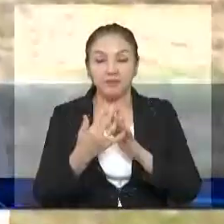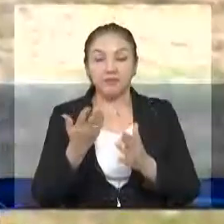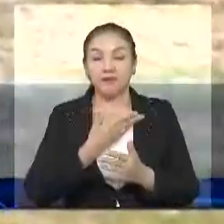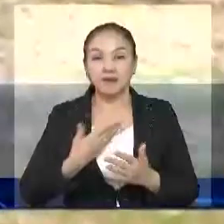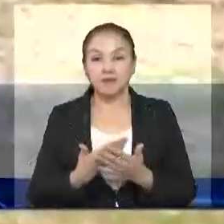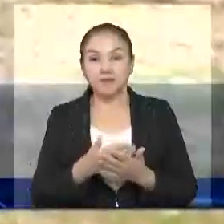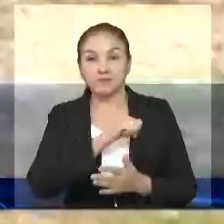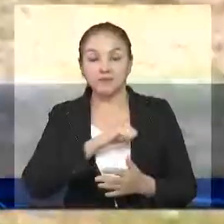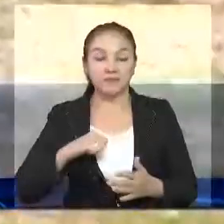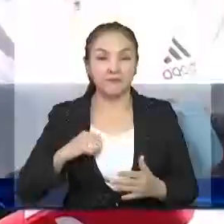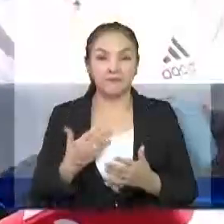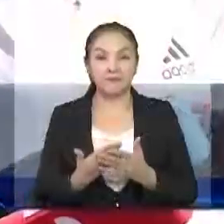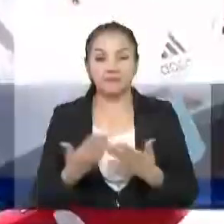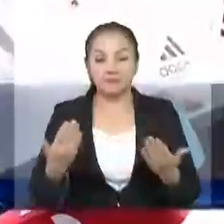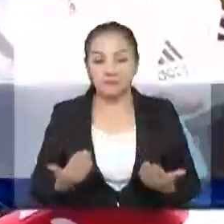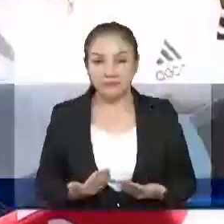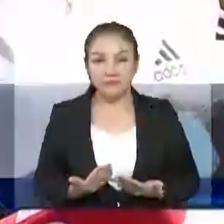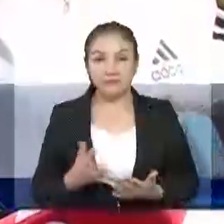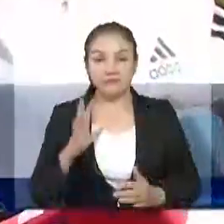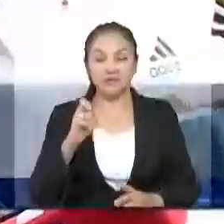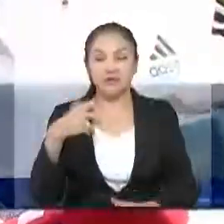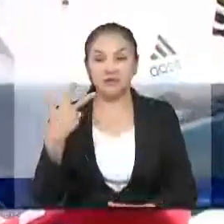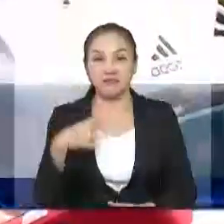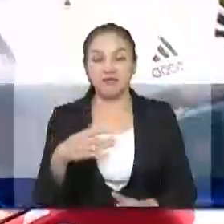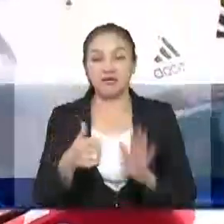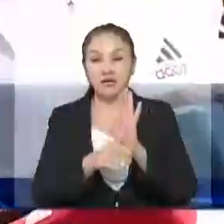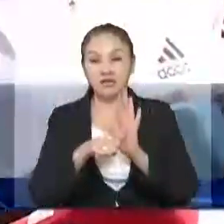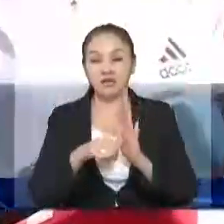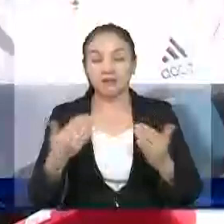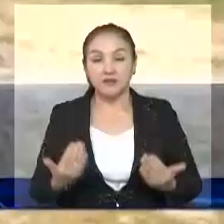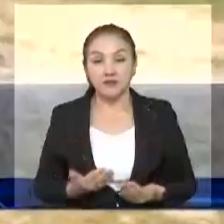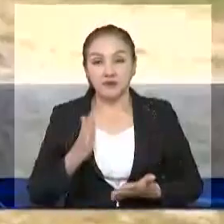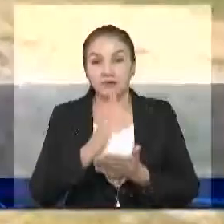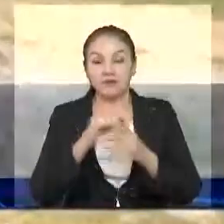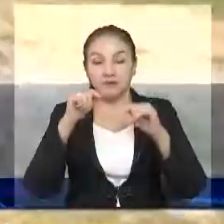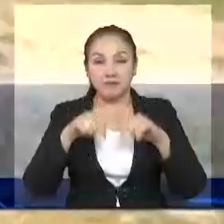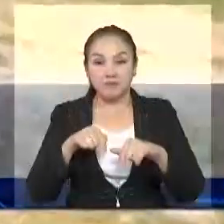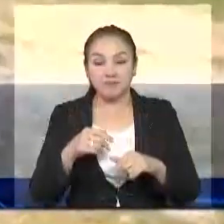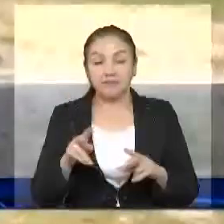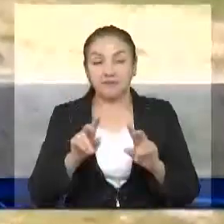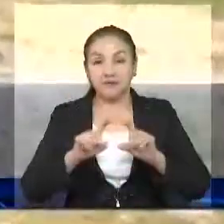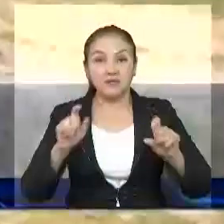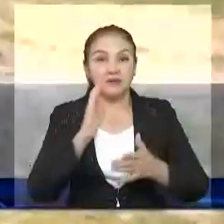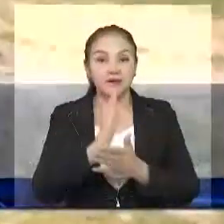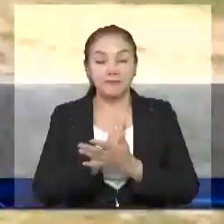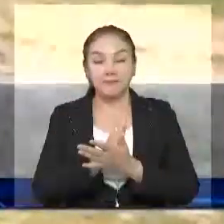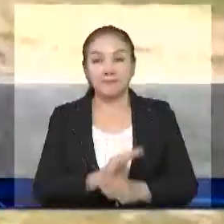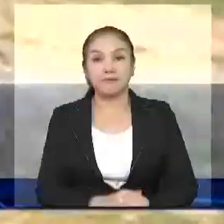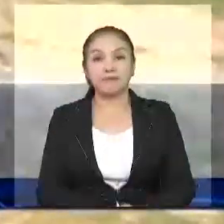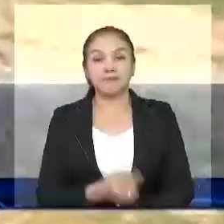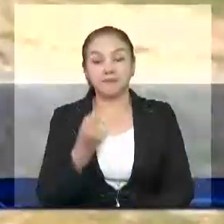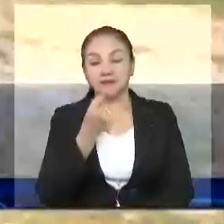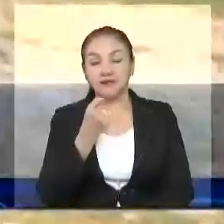біздің өзіміздің тұрғындарымыз 546 тұрғын тұрады осы жақта. Мектебіміз бар, негізгі мектеп,